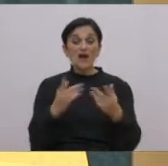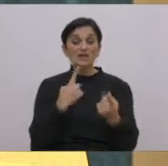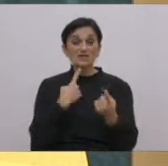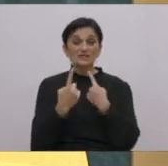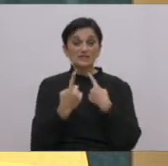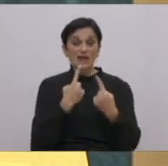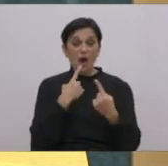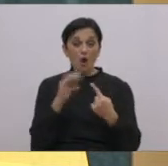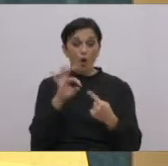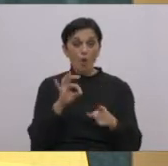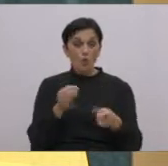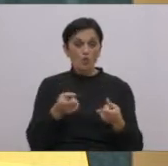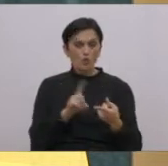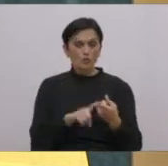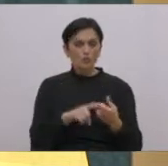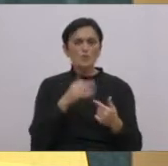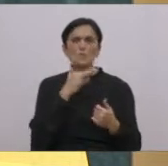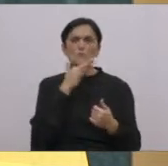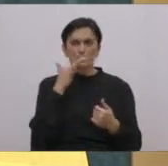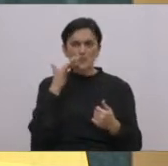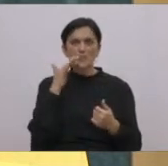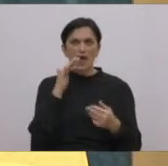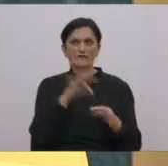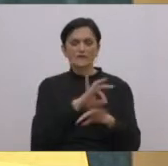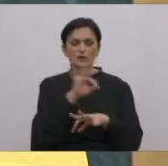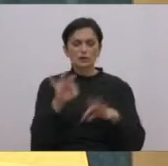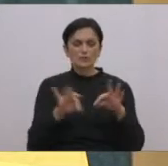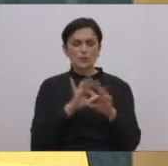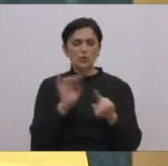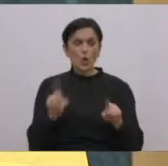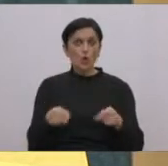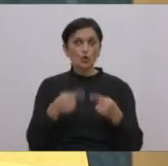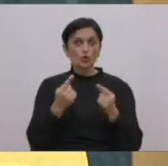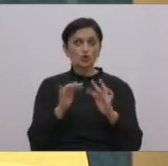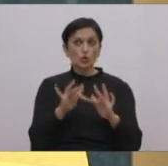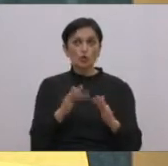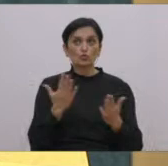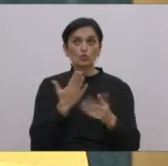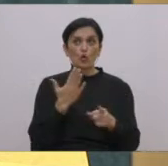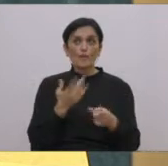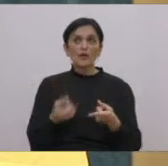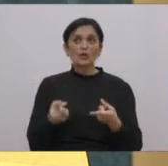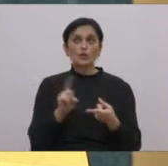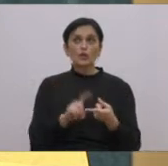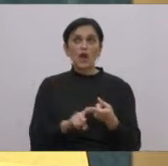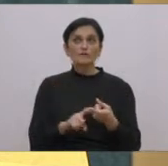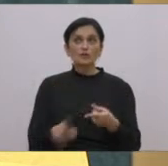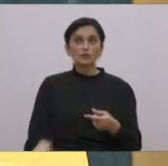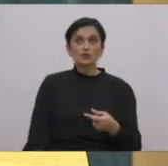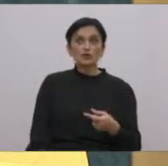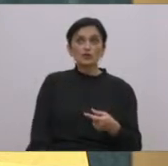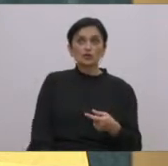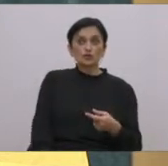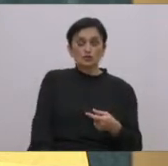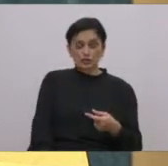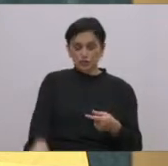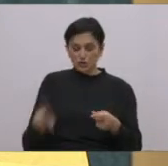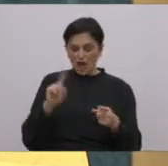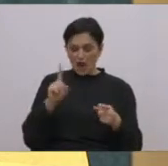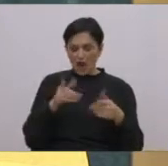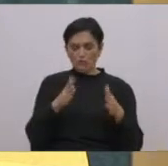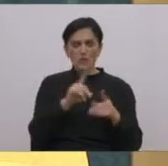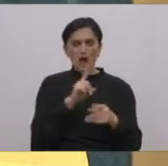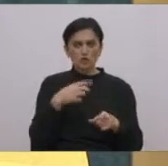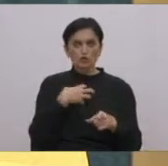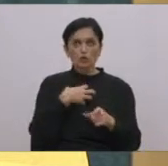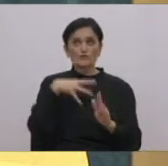თქმა უნდა, ძალიან ბევრი პროექტი ხორციელდება, რომელიც უკავშირდება არა მაგისტრალურ, მაგრამ ძალიან მნიშვნელოვან